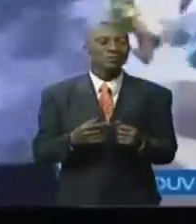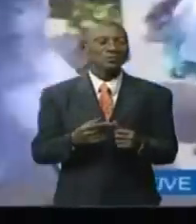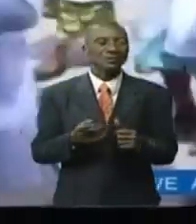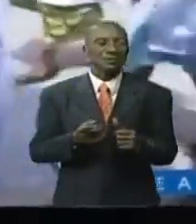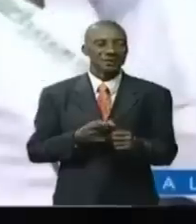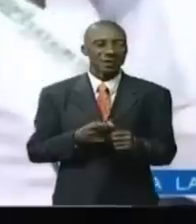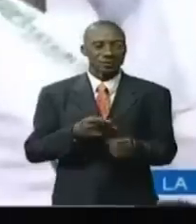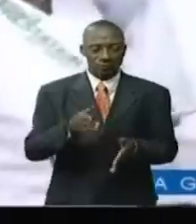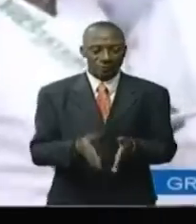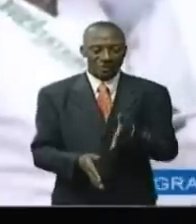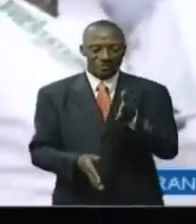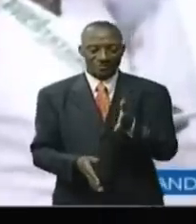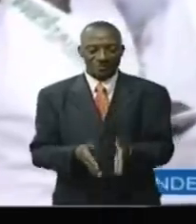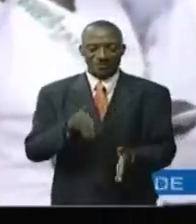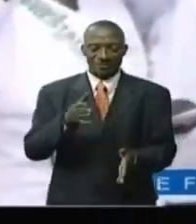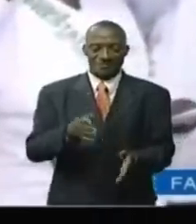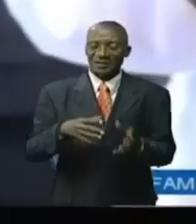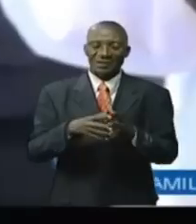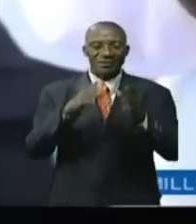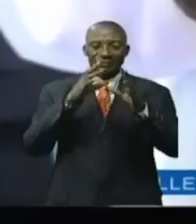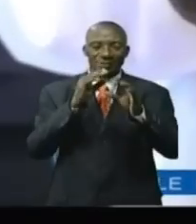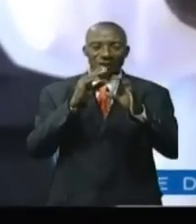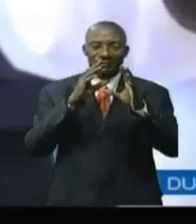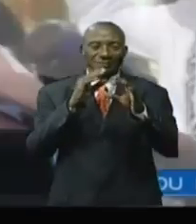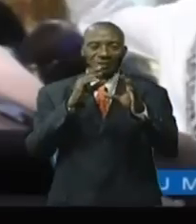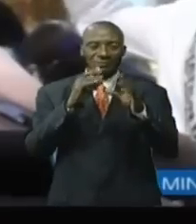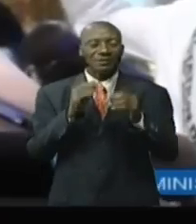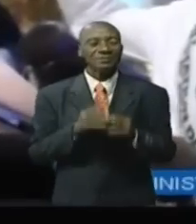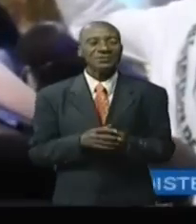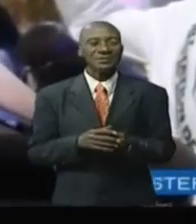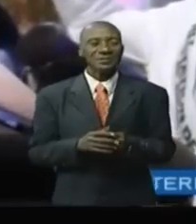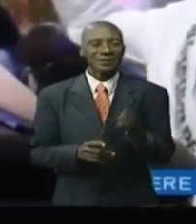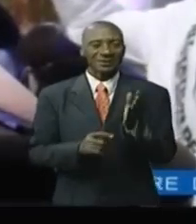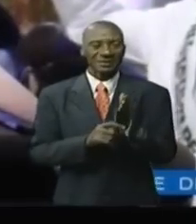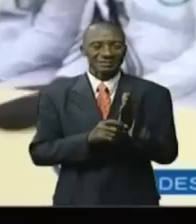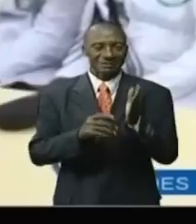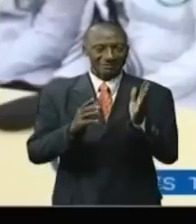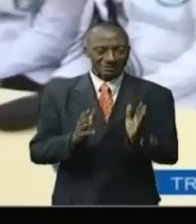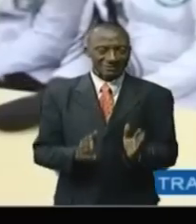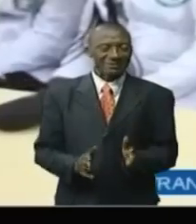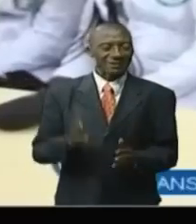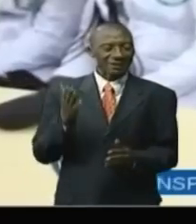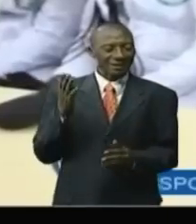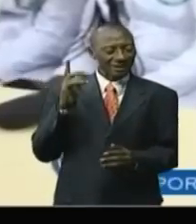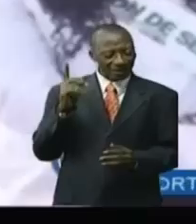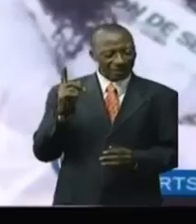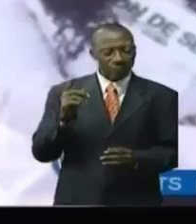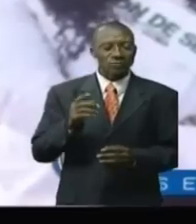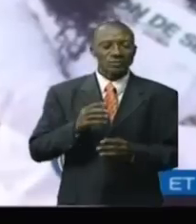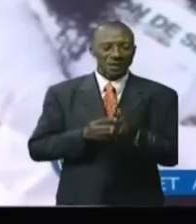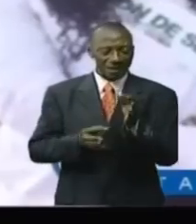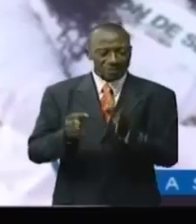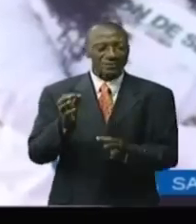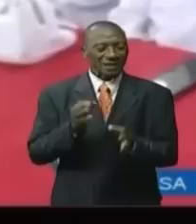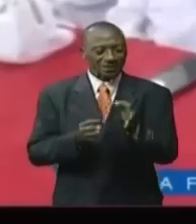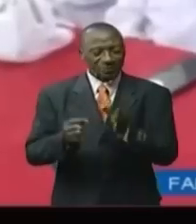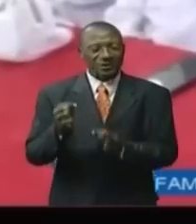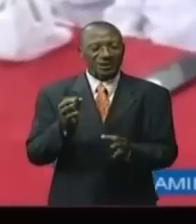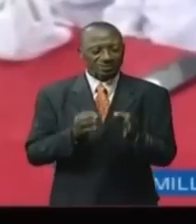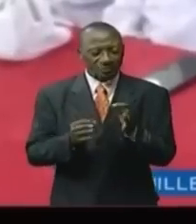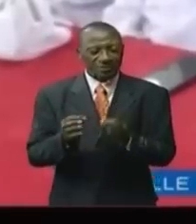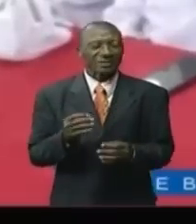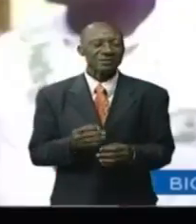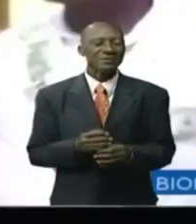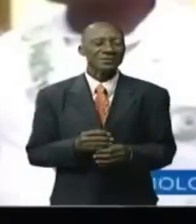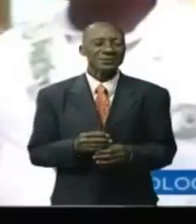de la fanfare. Dans leur serment, ces techniciens en pharmacie ont promis d'exercer leur profession avec conscience sans en dévoiler le secret.